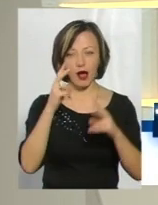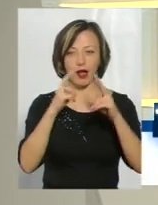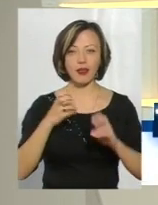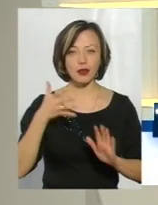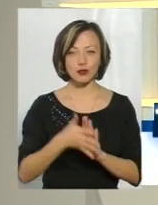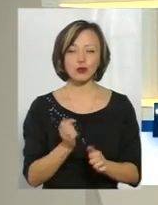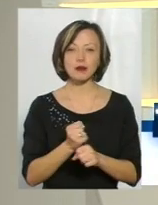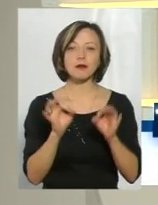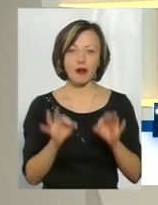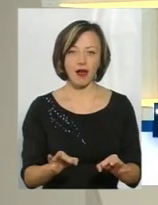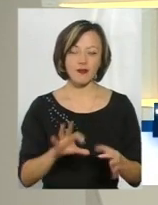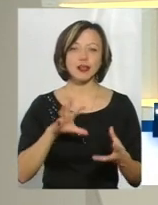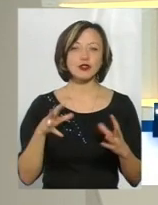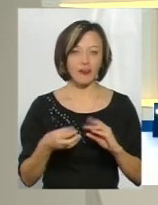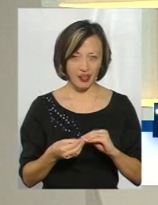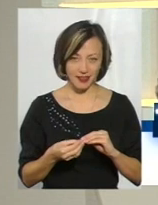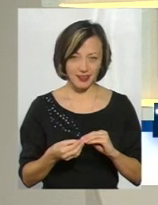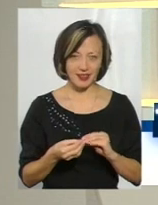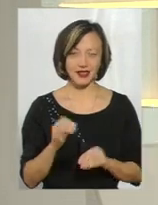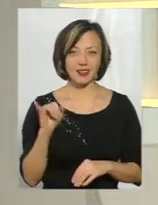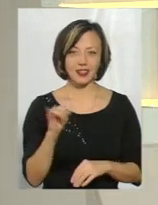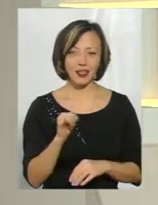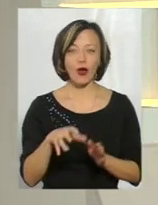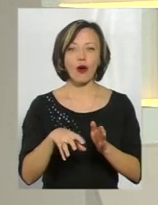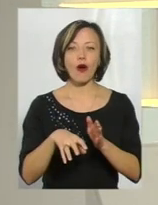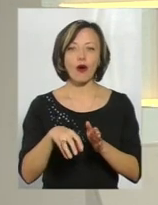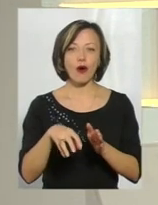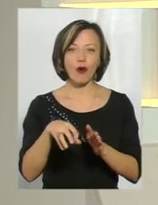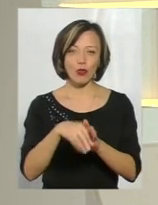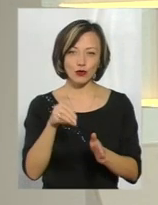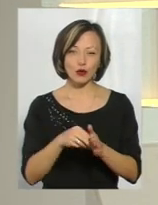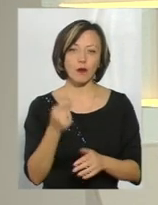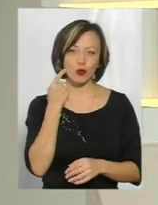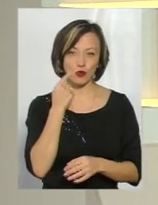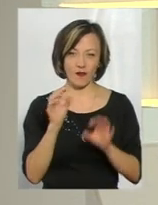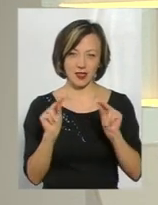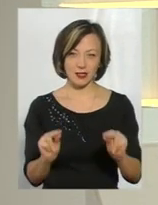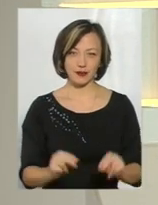аналізуйте, робіть правильні висновки і голосуйте по совісті.